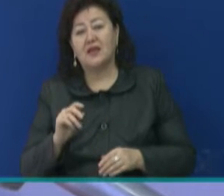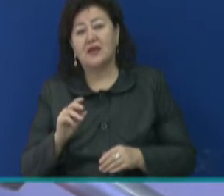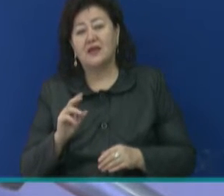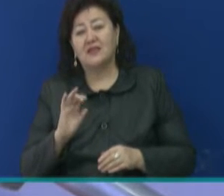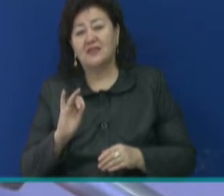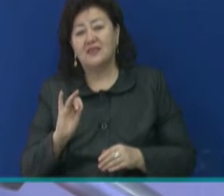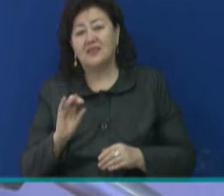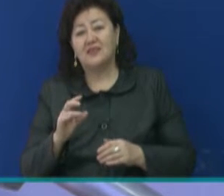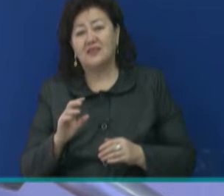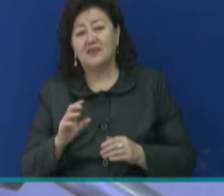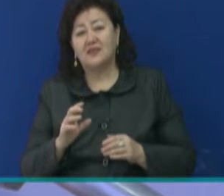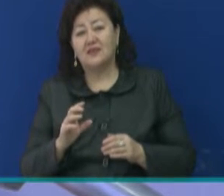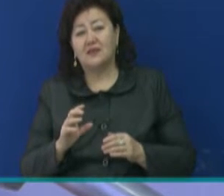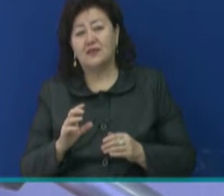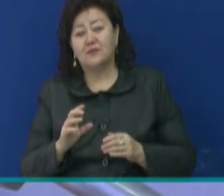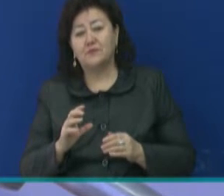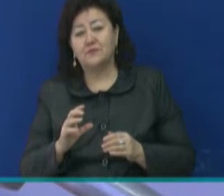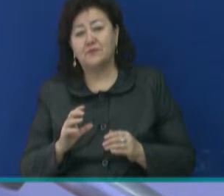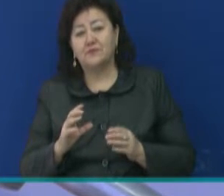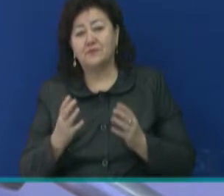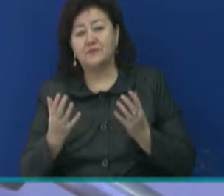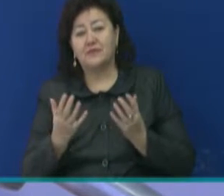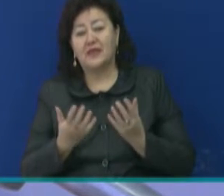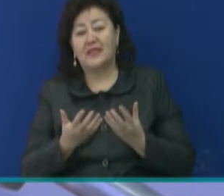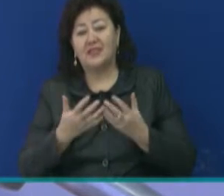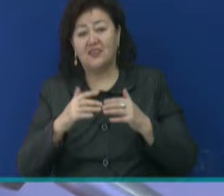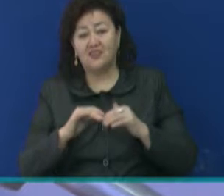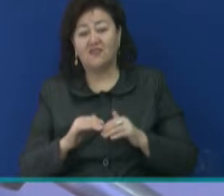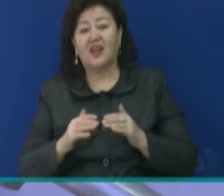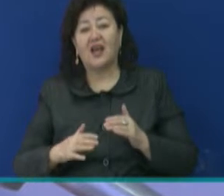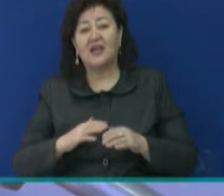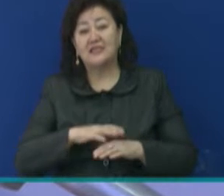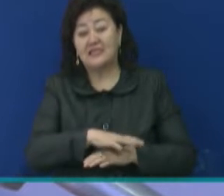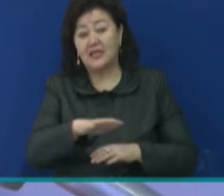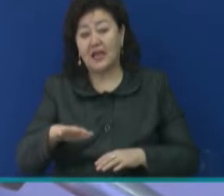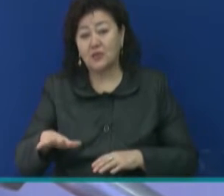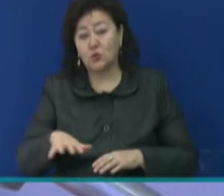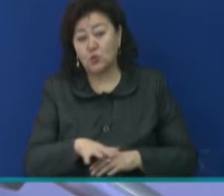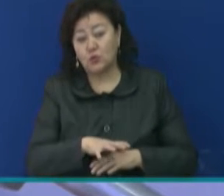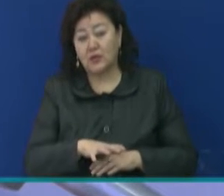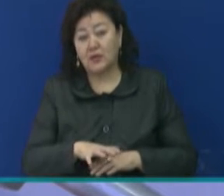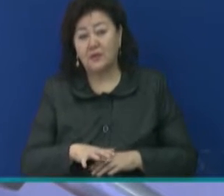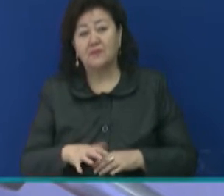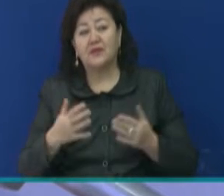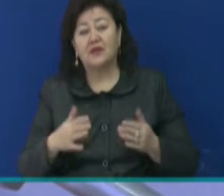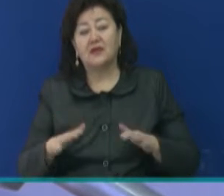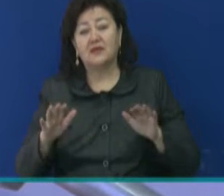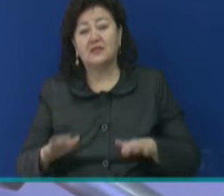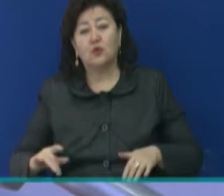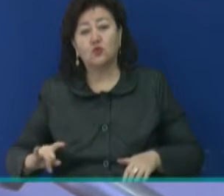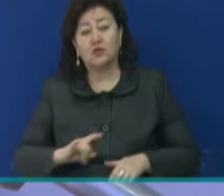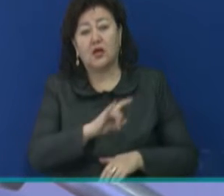инфраструктуры на сегодняшний эти два жилых массива Комсомольский второй этап это зоны требующие организации